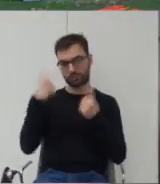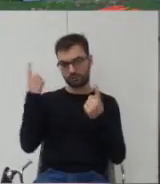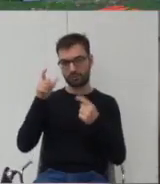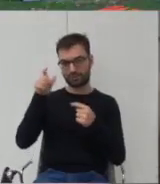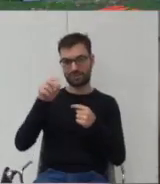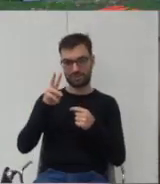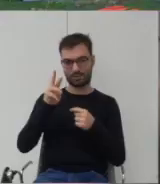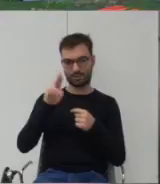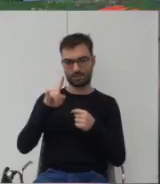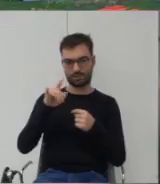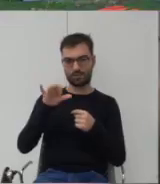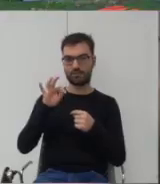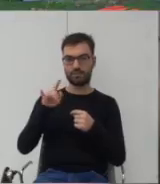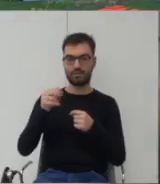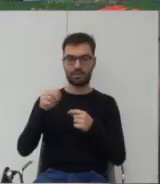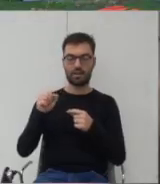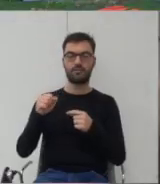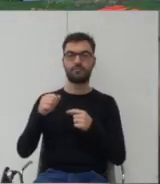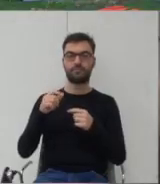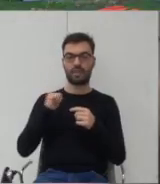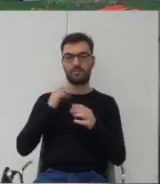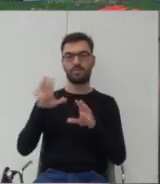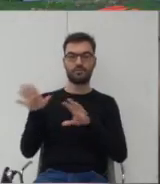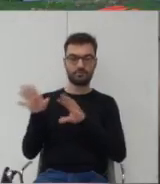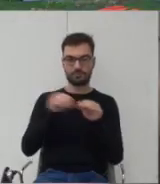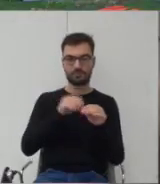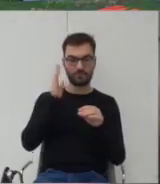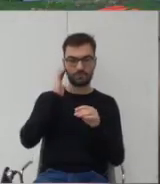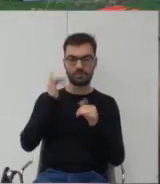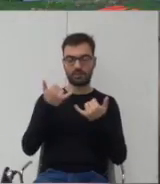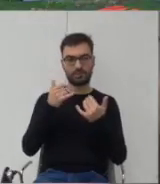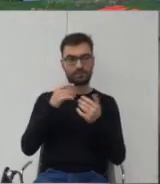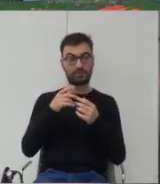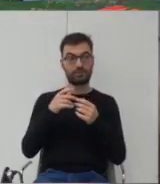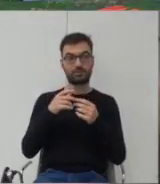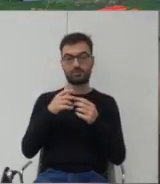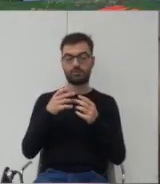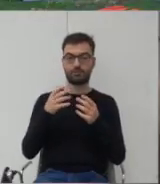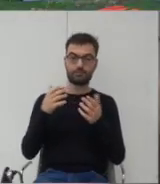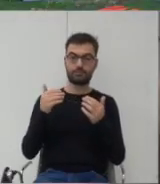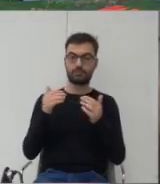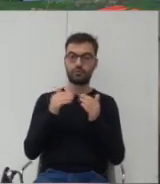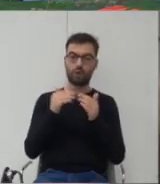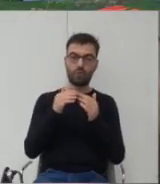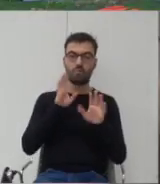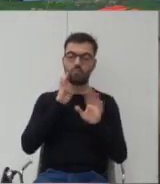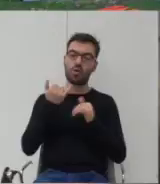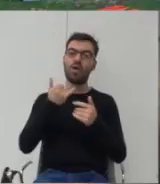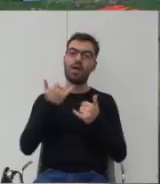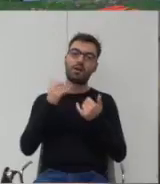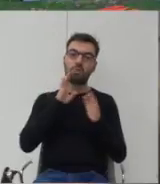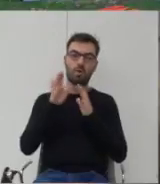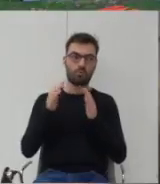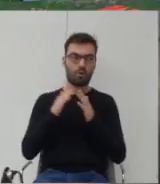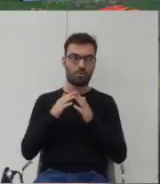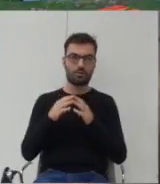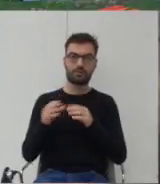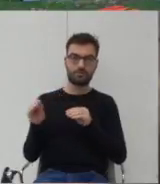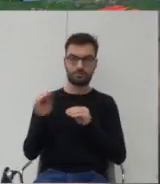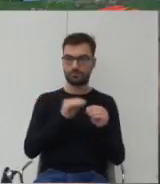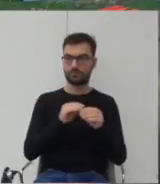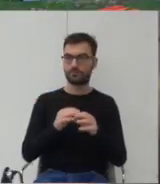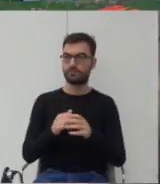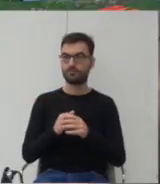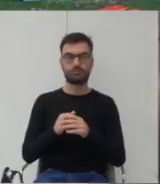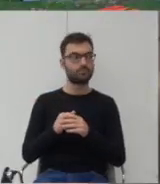panią Krystynę do tego, żeby zamieszkała w jakiejś takiej protezie domku.